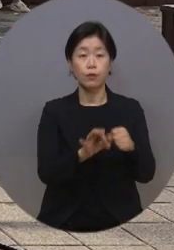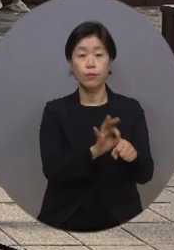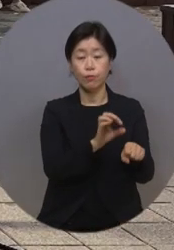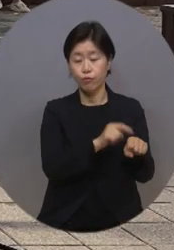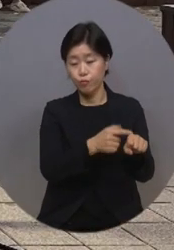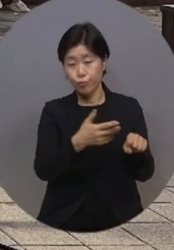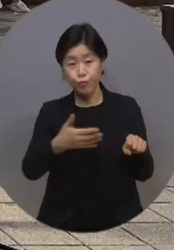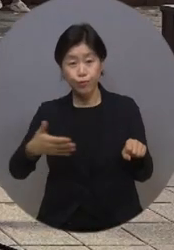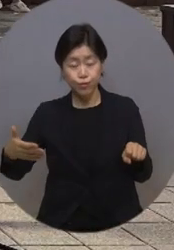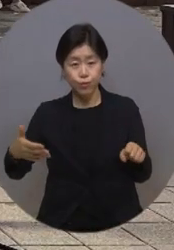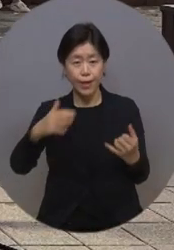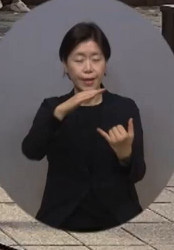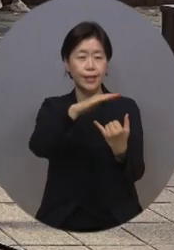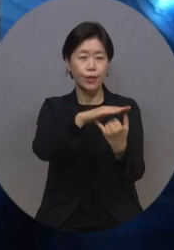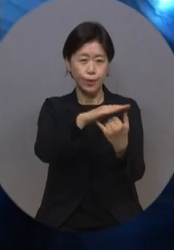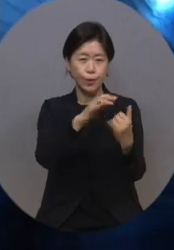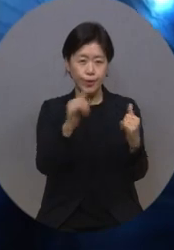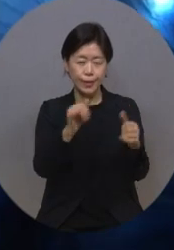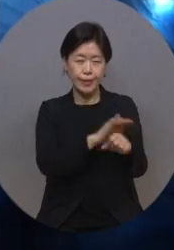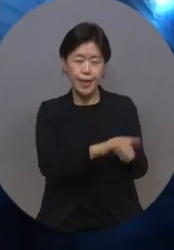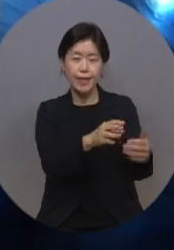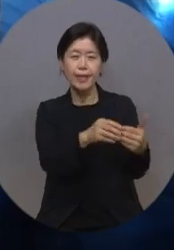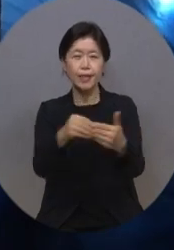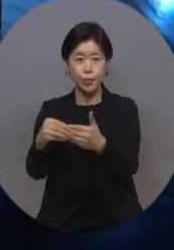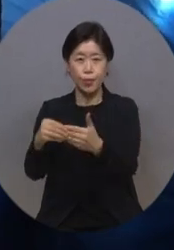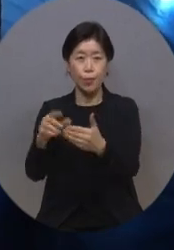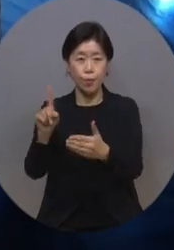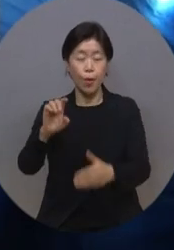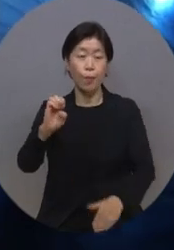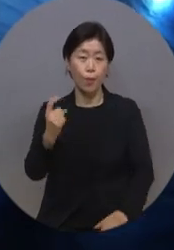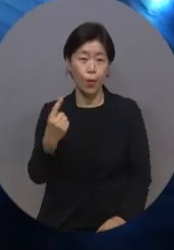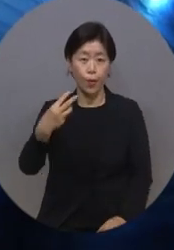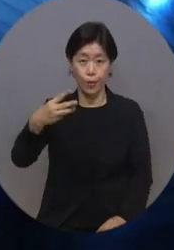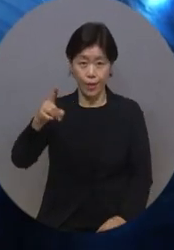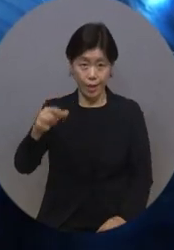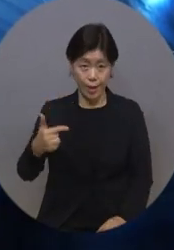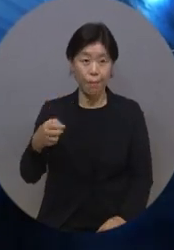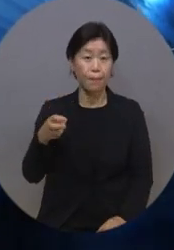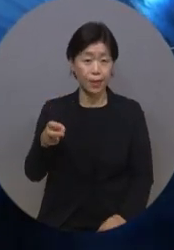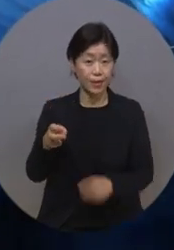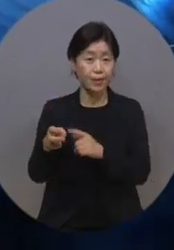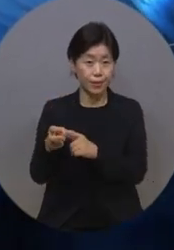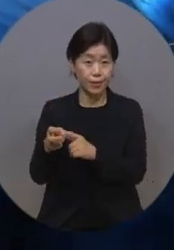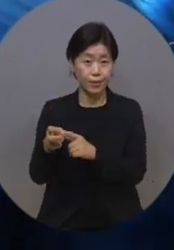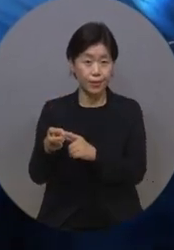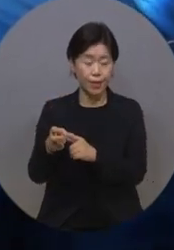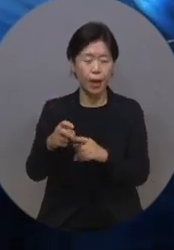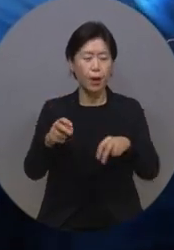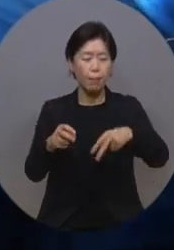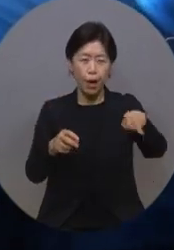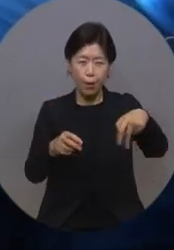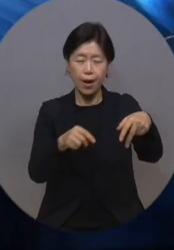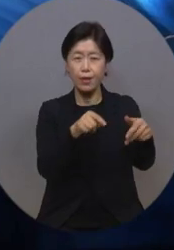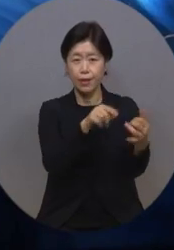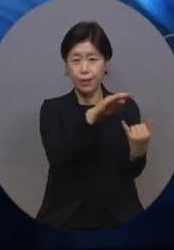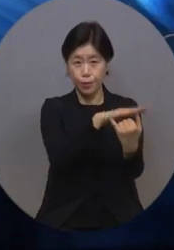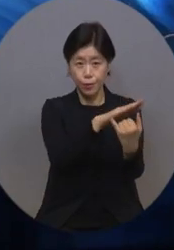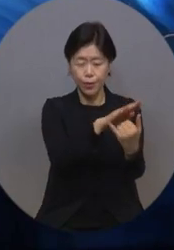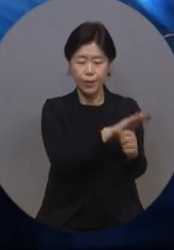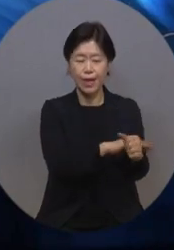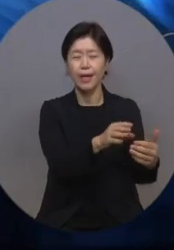수많은 청소년들의 길잡이가 되어준 길거리 상담 버스 포텐. 방황하는 청소년들의 따뜻한 길잡이